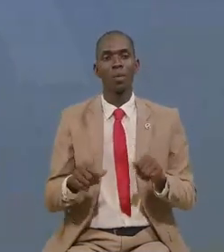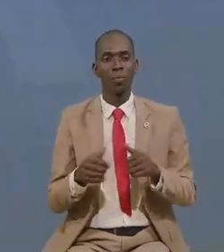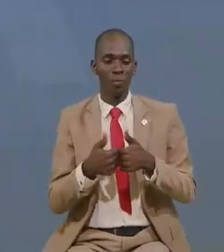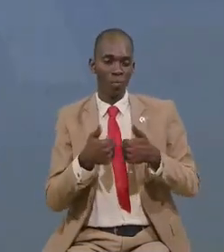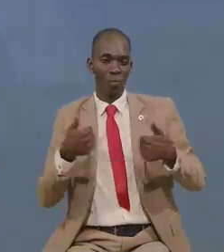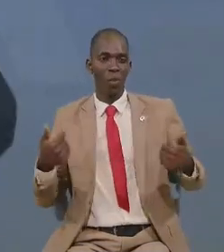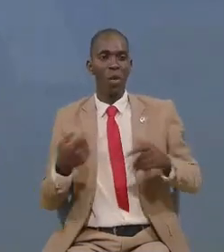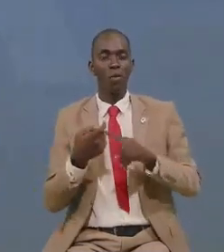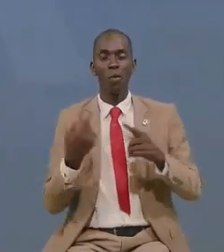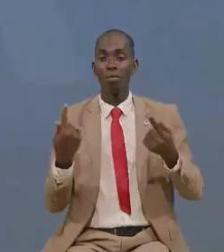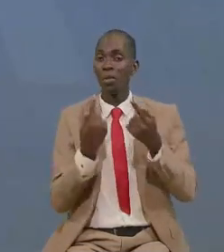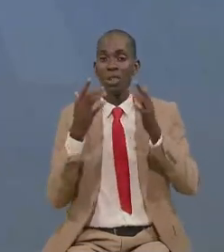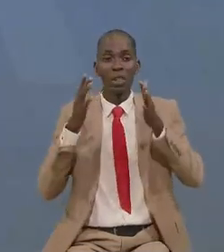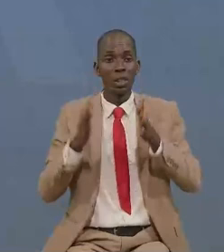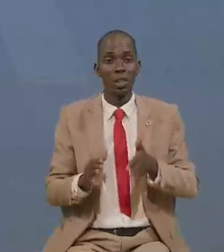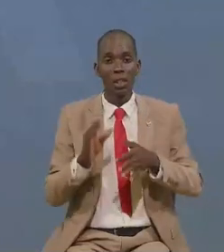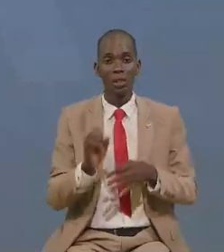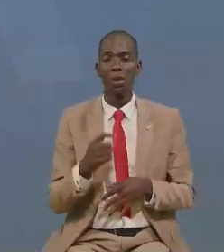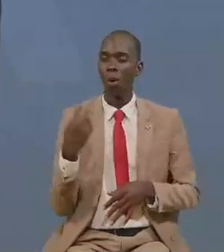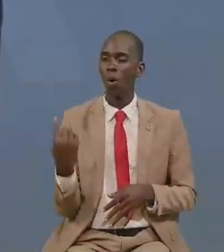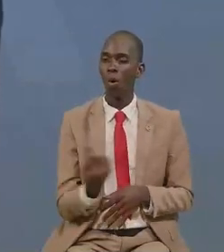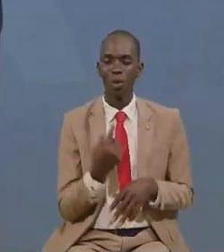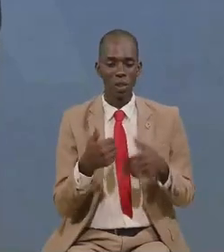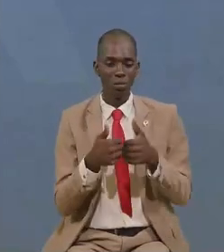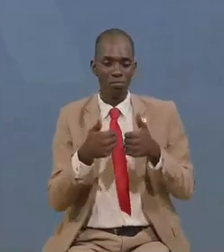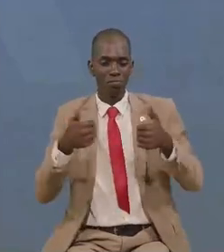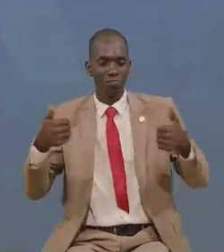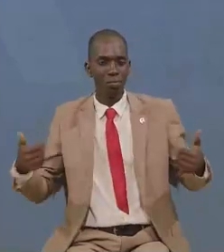séparé des pécheurs, toujours séparé des pécheurs.